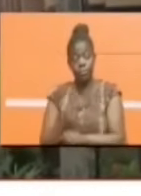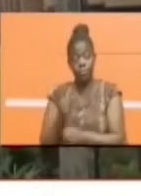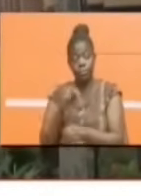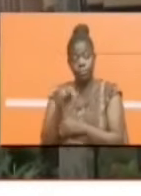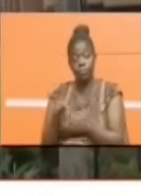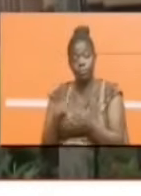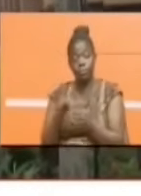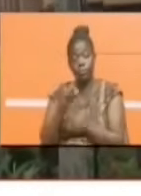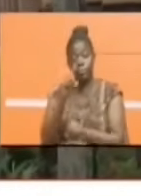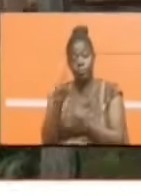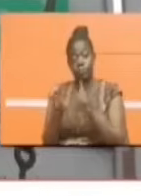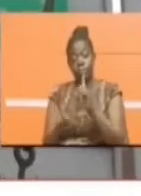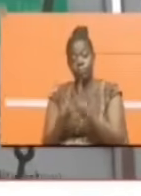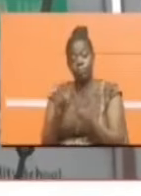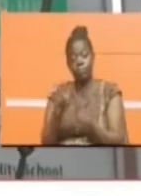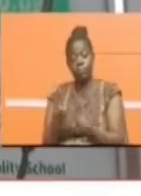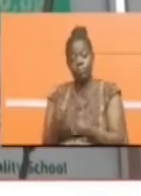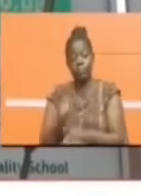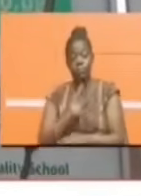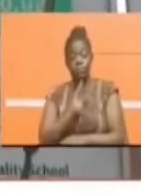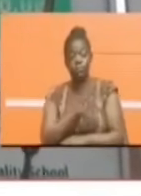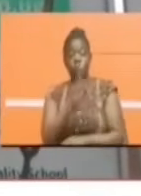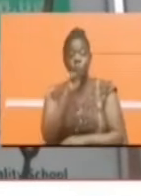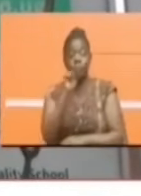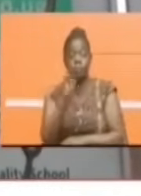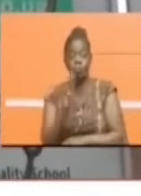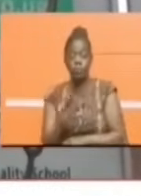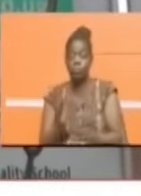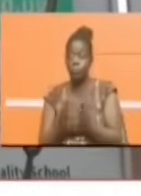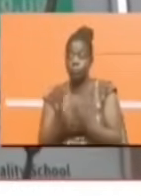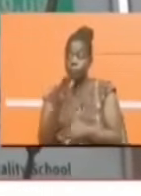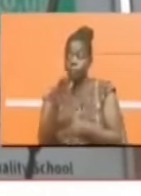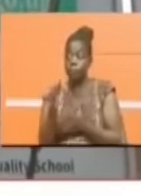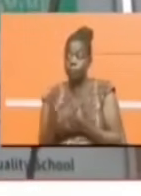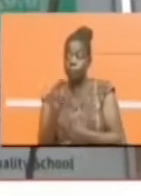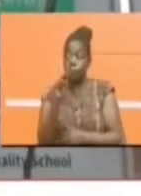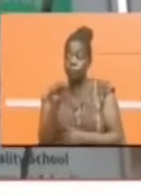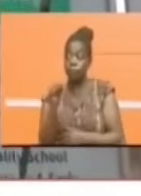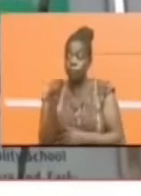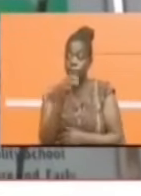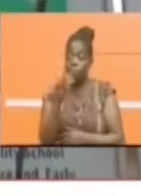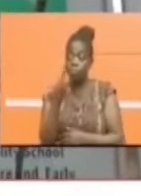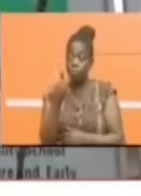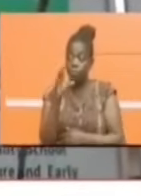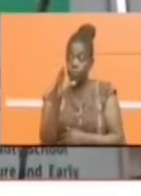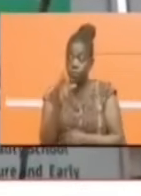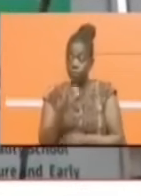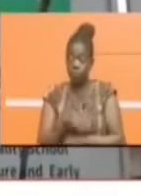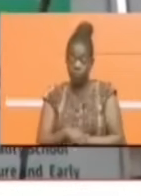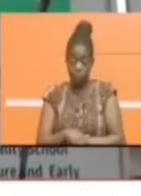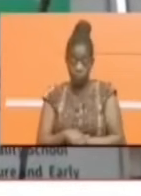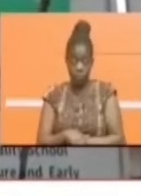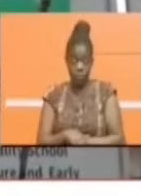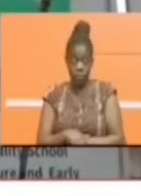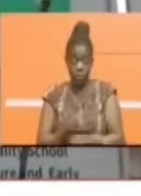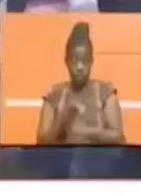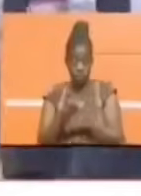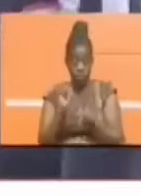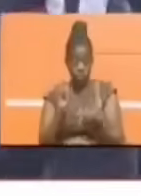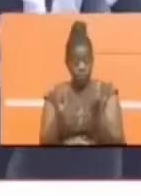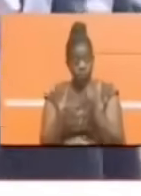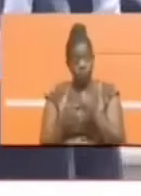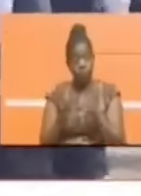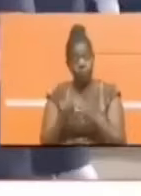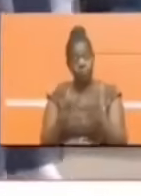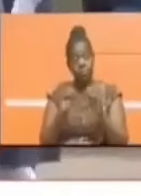National Examinations Board UNEB mufunze nga bayita mu kitongole kya National Curriculum Development Center NCDC baakola ennongoosereza